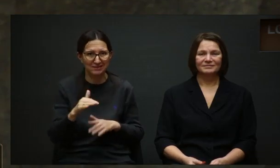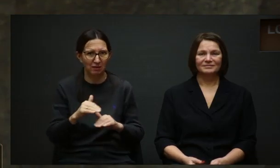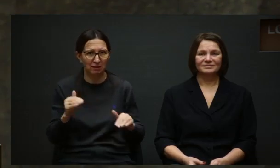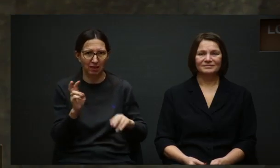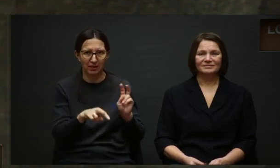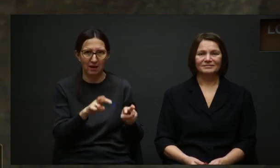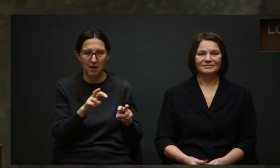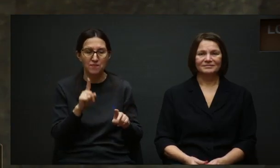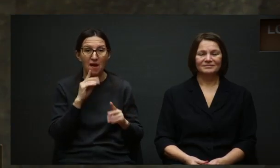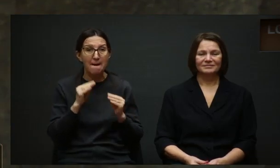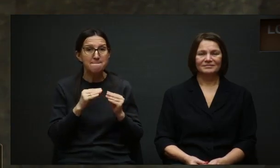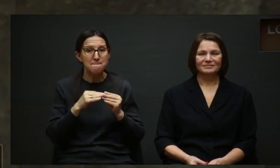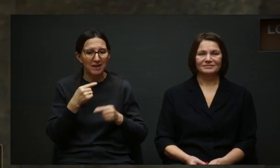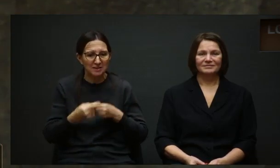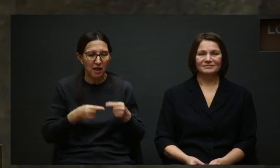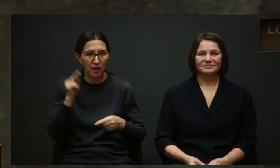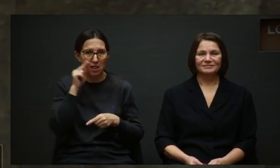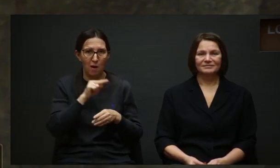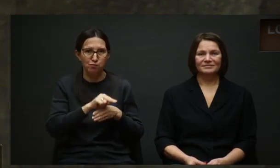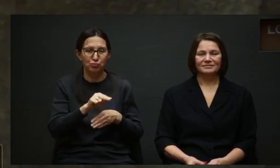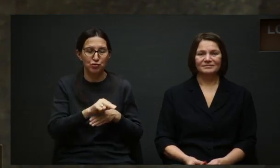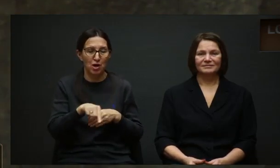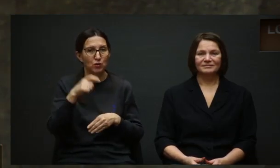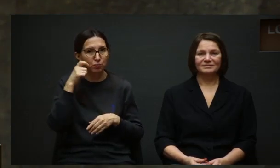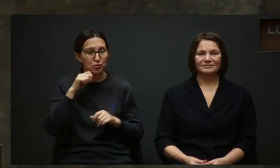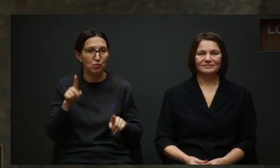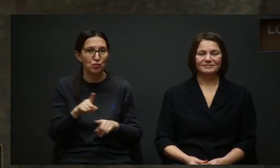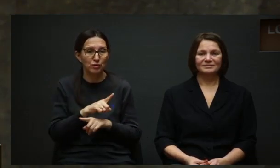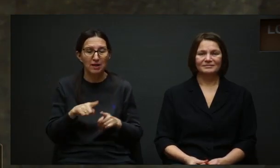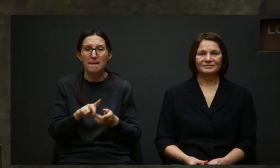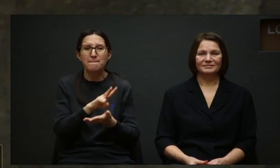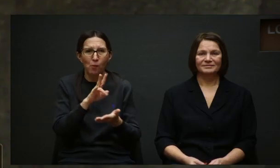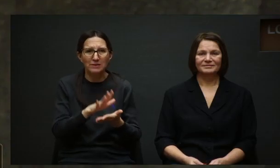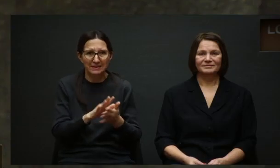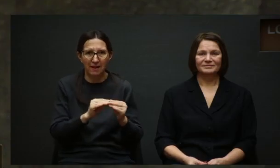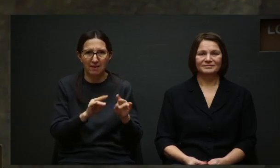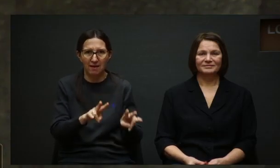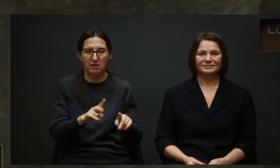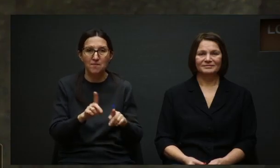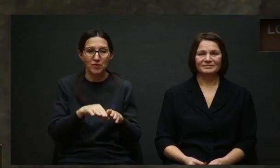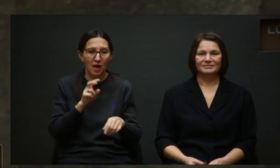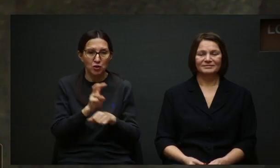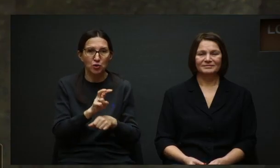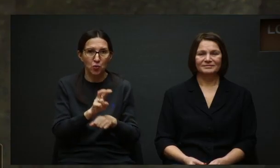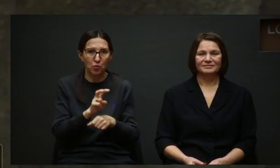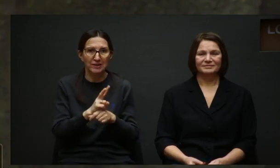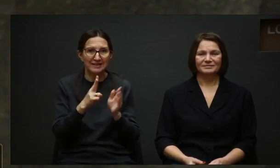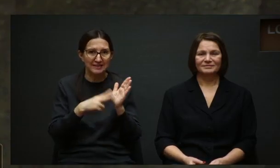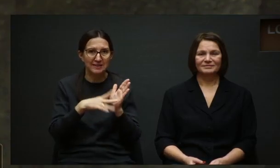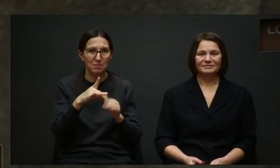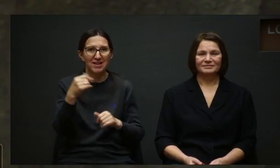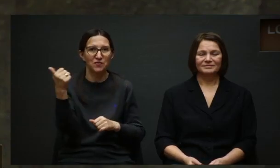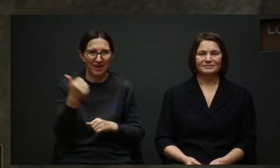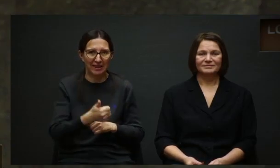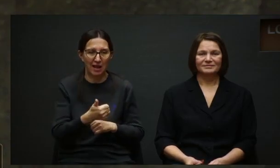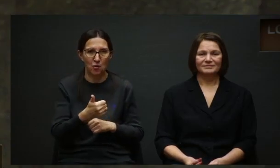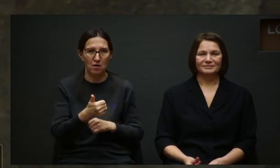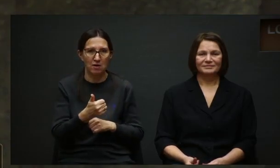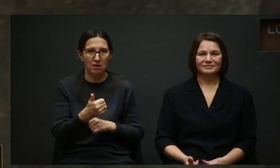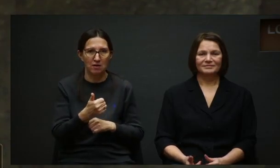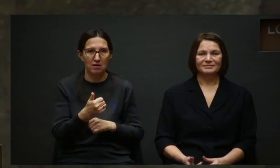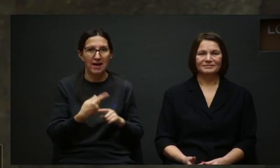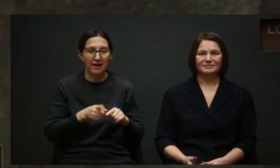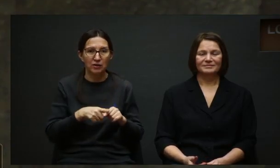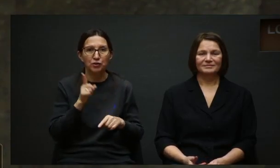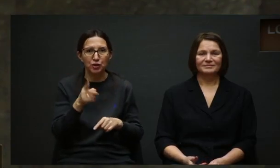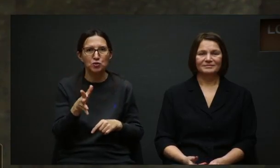450. А постоянно обучаются в Пушкинском музее, постоянно. То есть ходят 7 раз в неделю